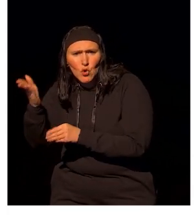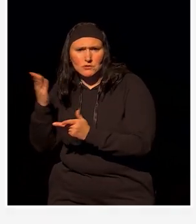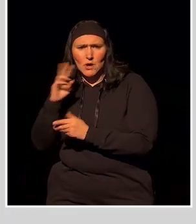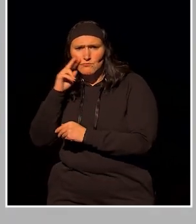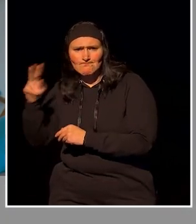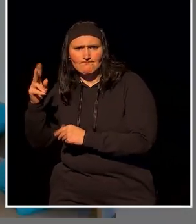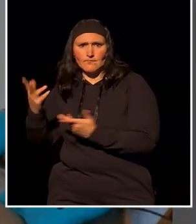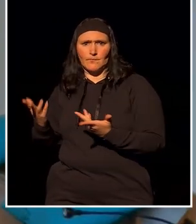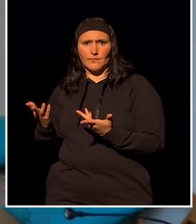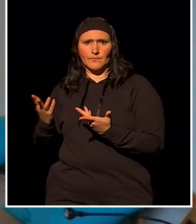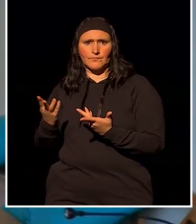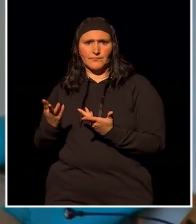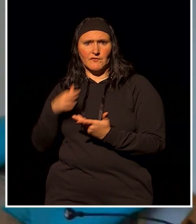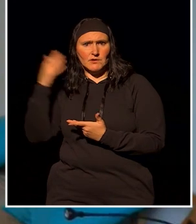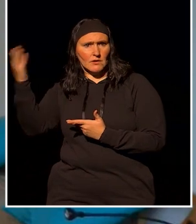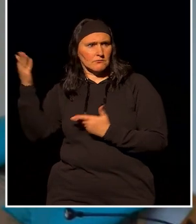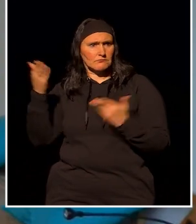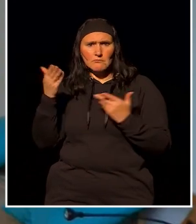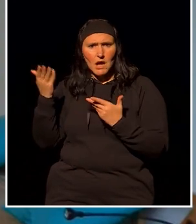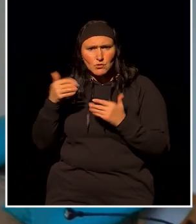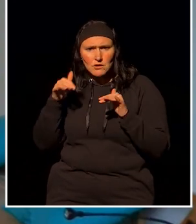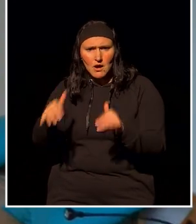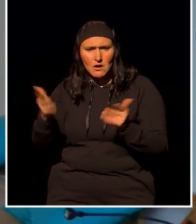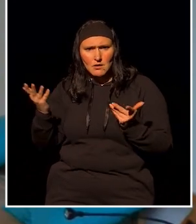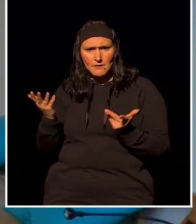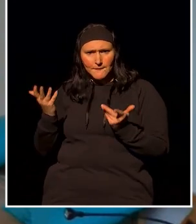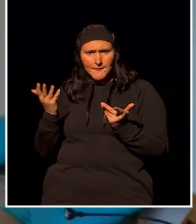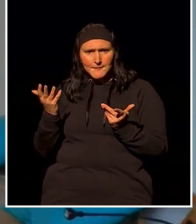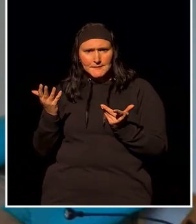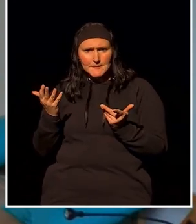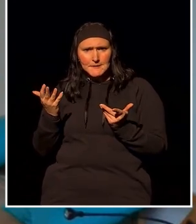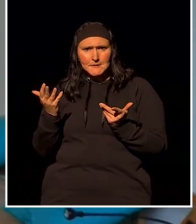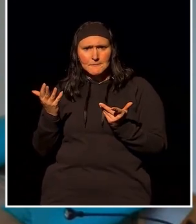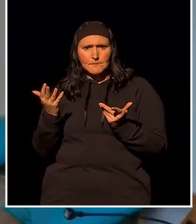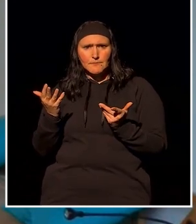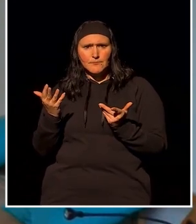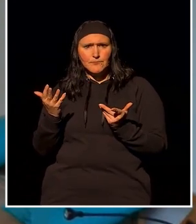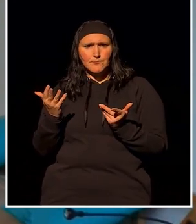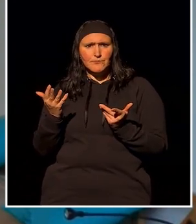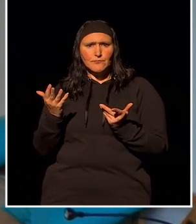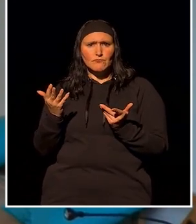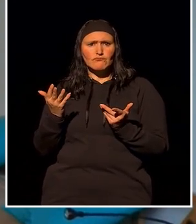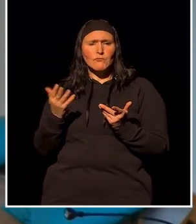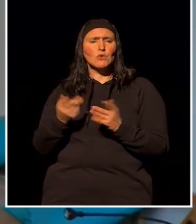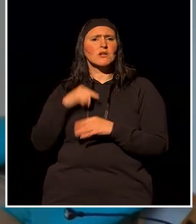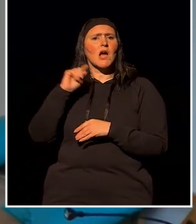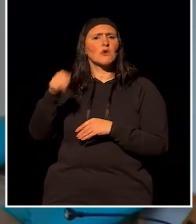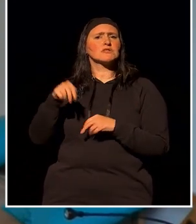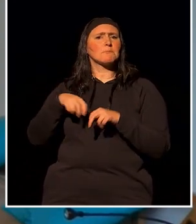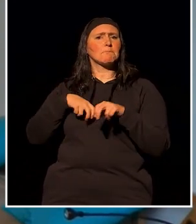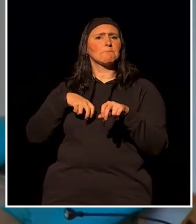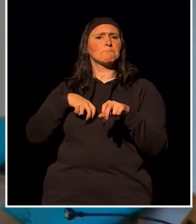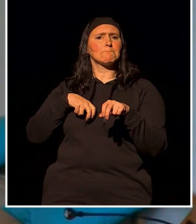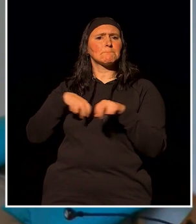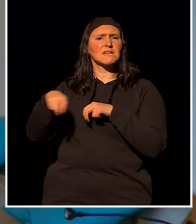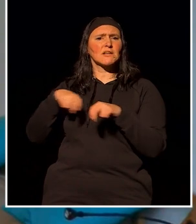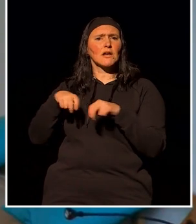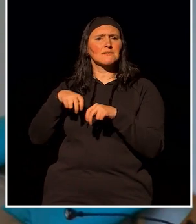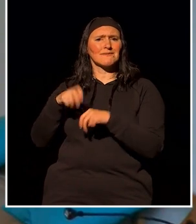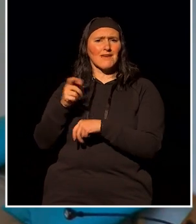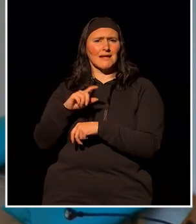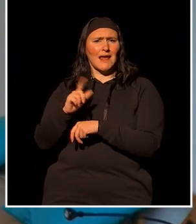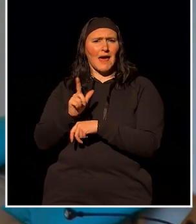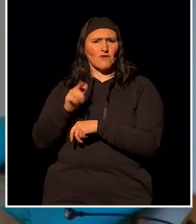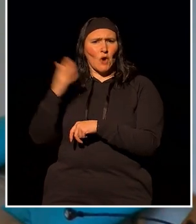Also dass ein Außenminister und ein diplomatisch sozusagen eigentlich erfahrener Außenminister wie Lavrov